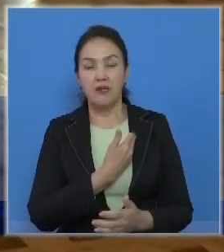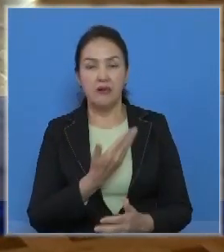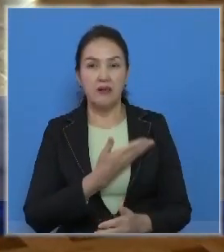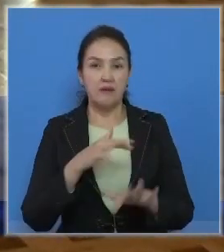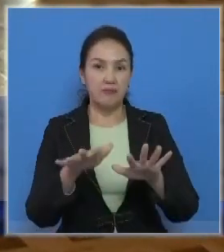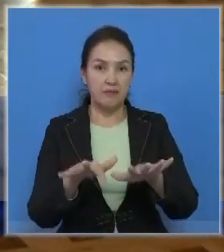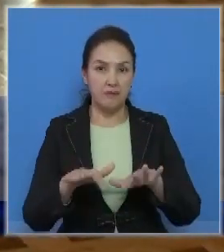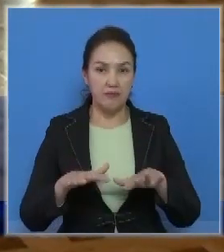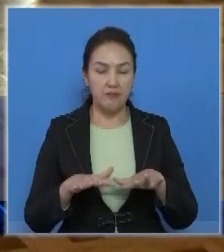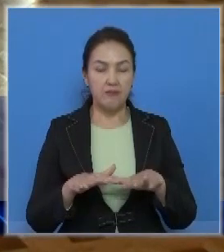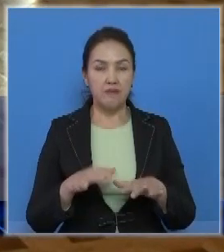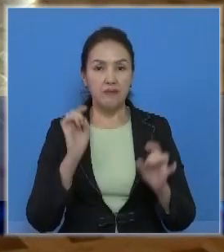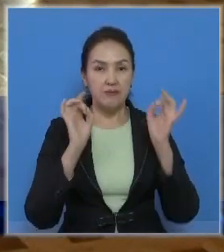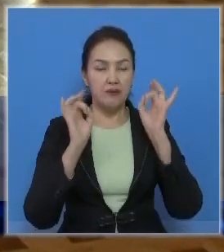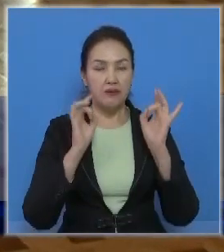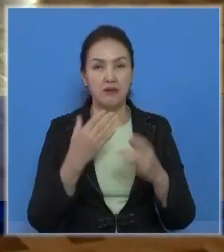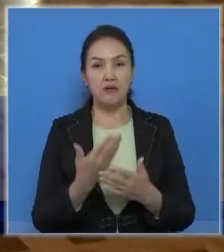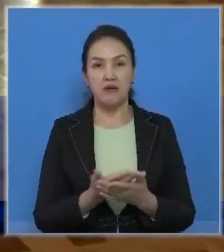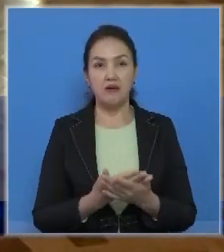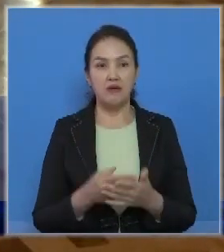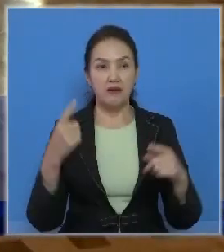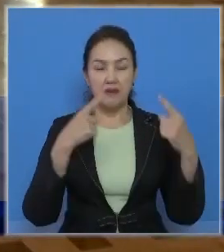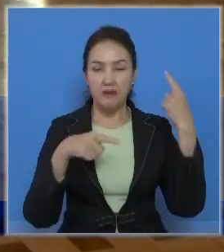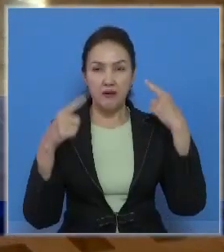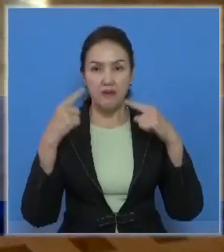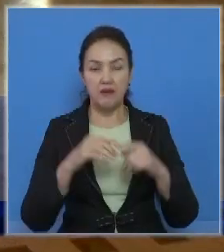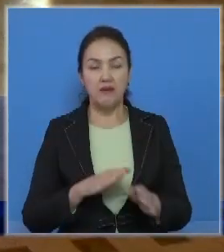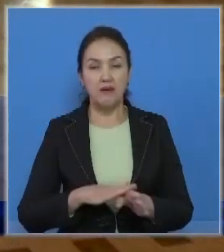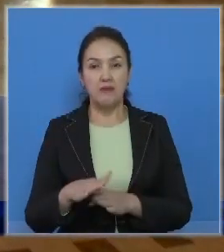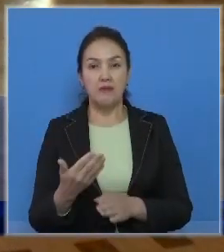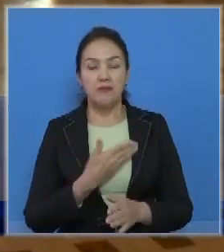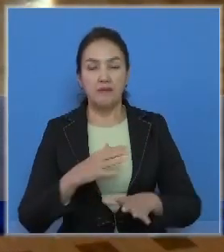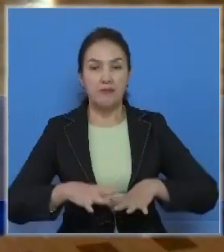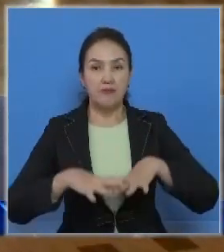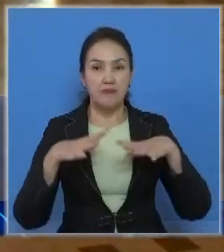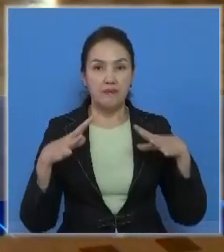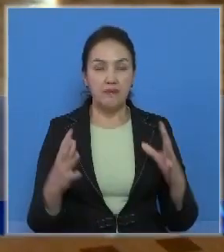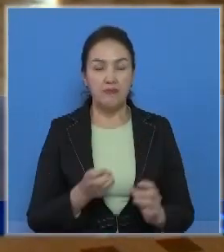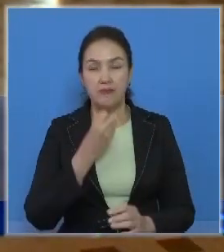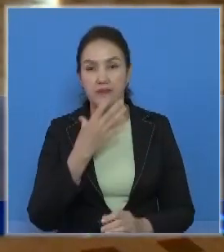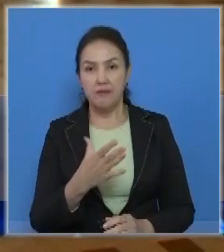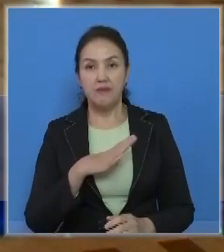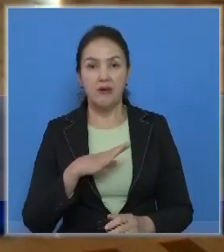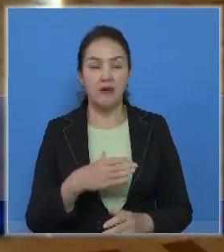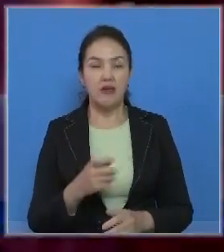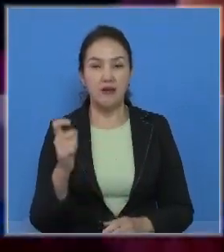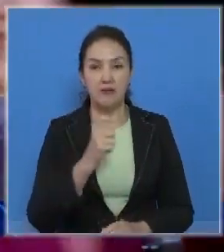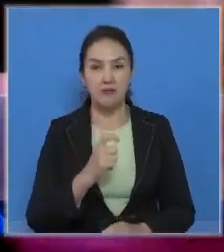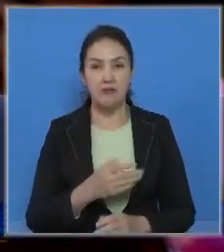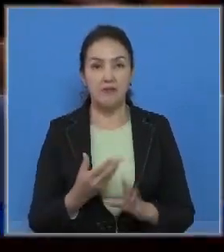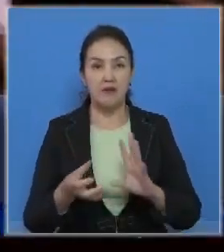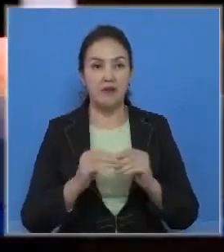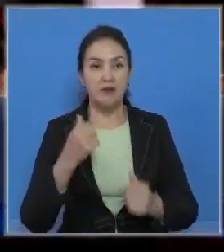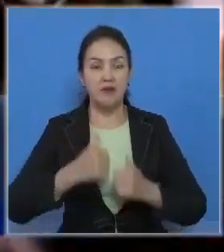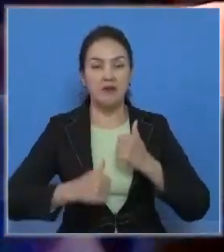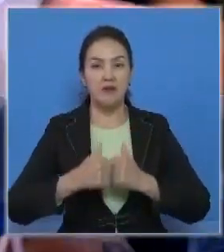наших зрителей из творчества исполнителей находят широкий хороший отклик среди ханчан по